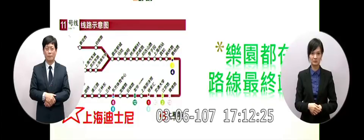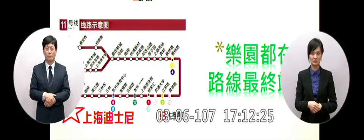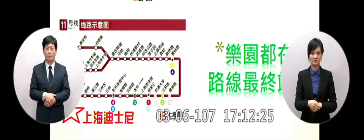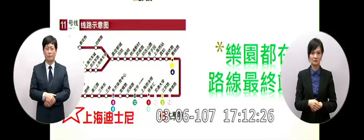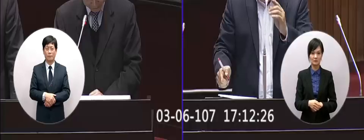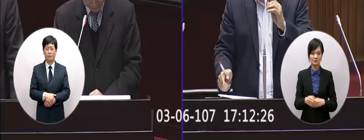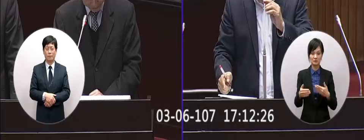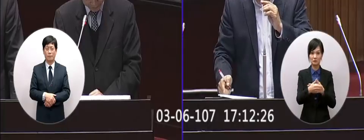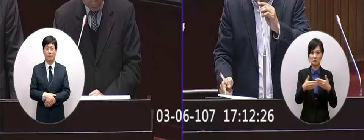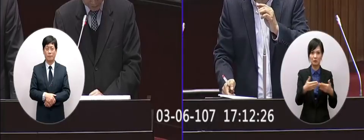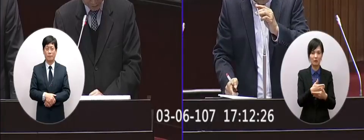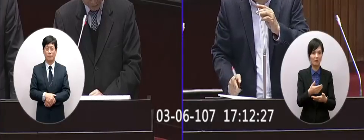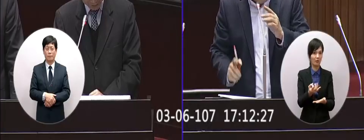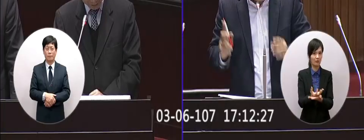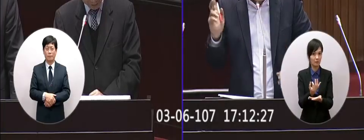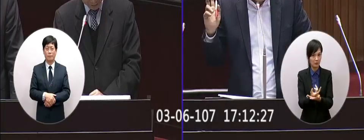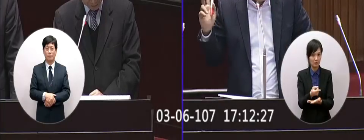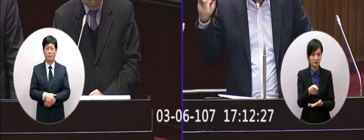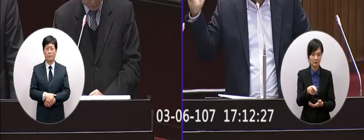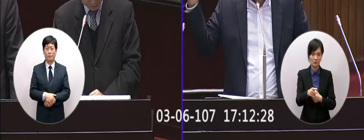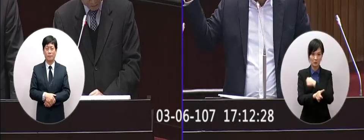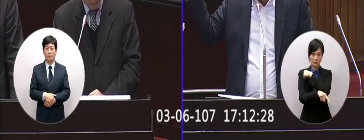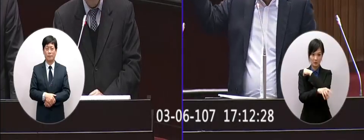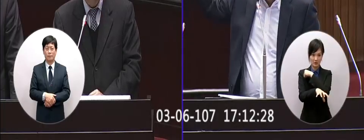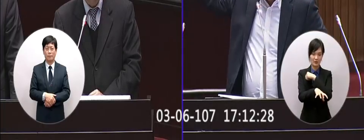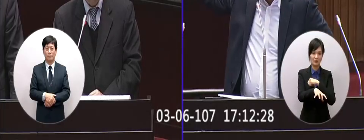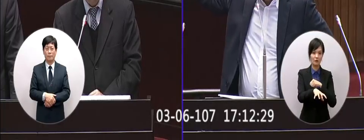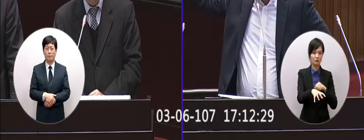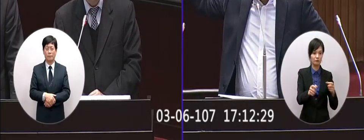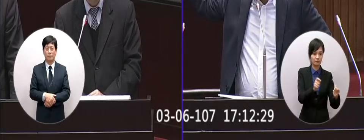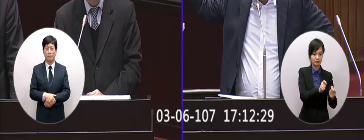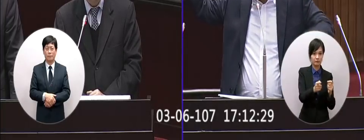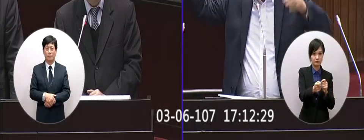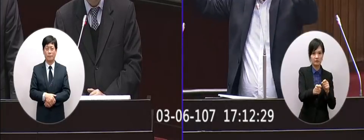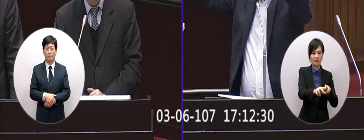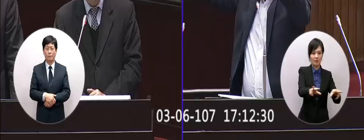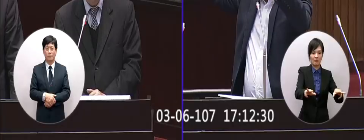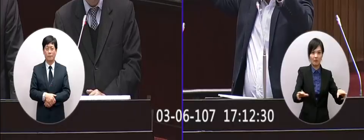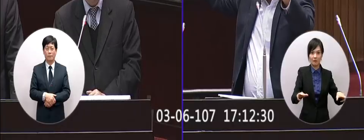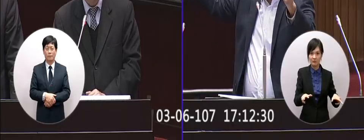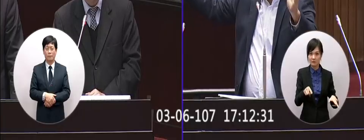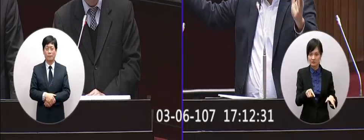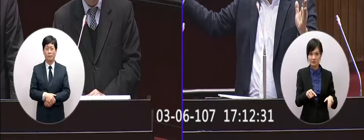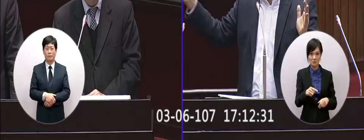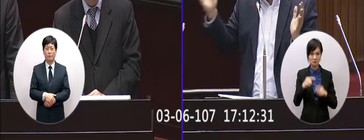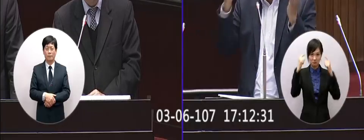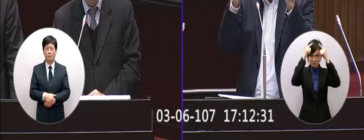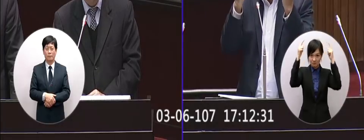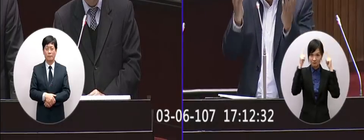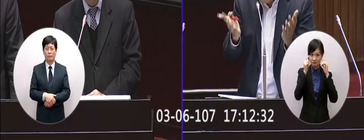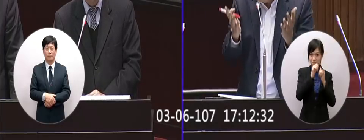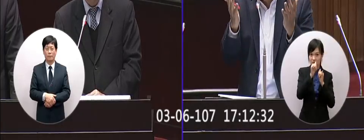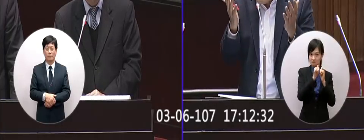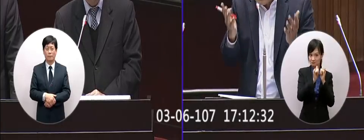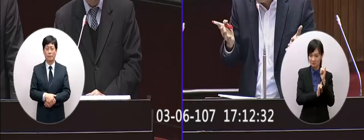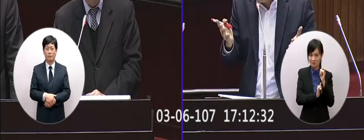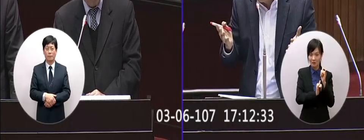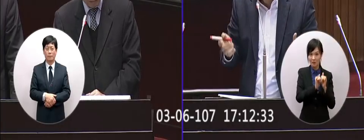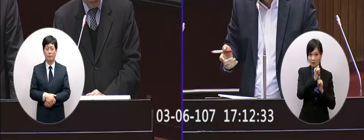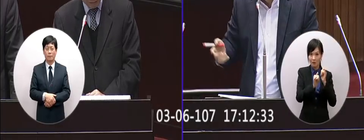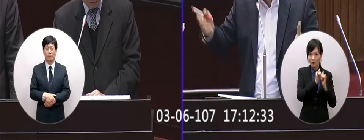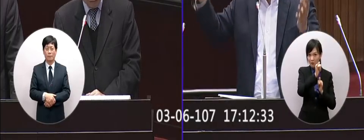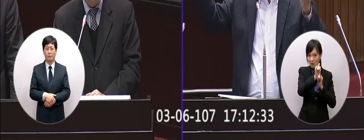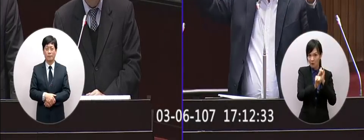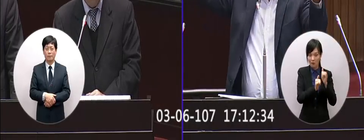方。所以我提出这个第一那个日本的那一张图，就是要让部长你再看一